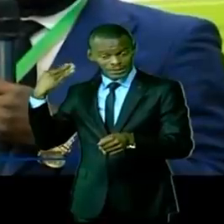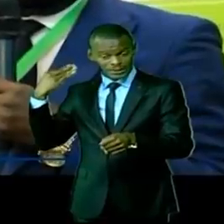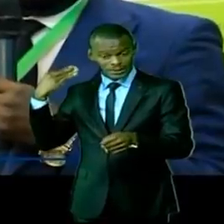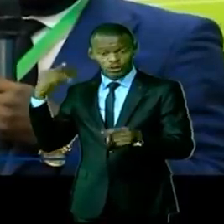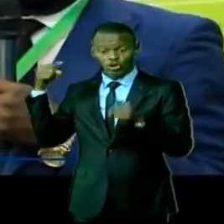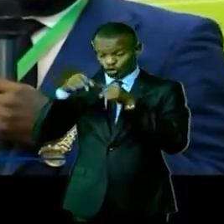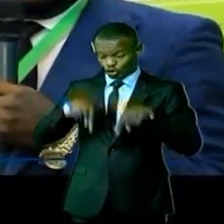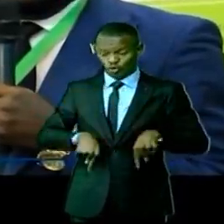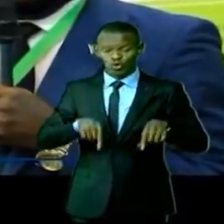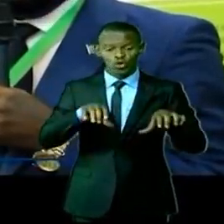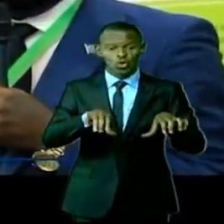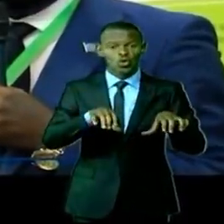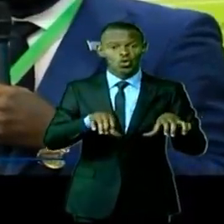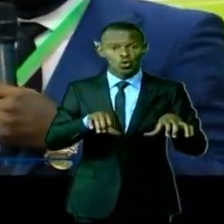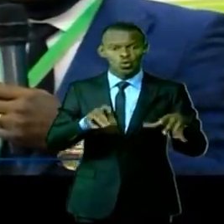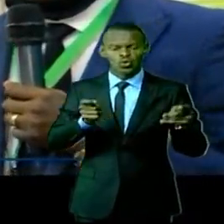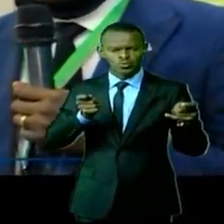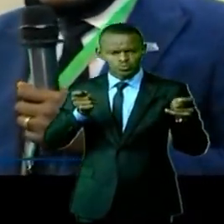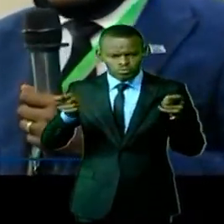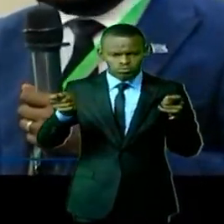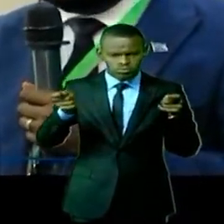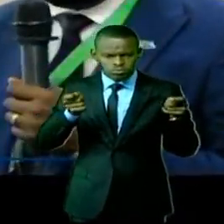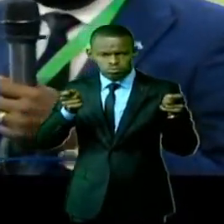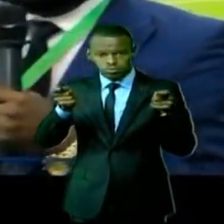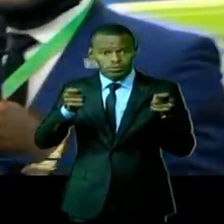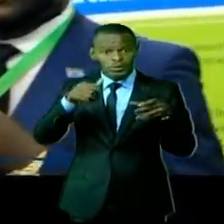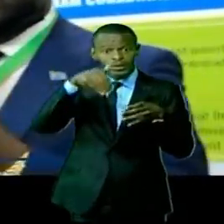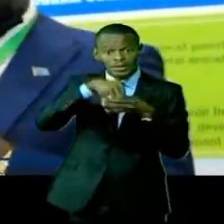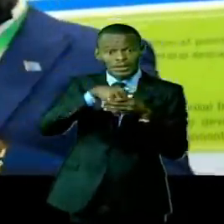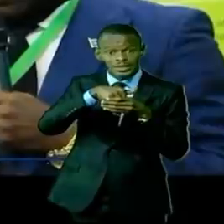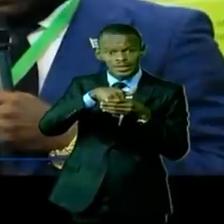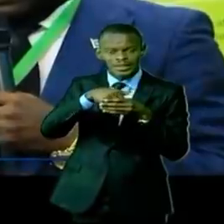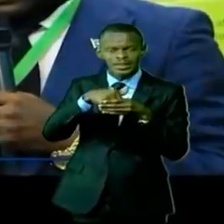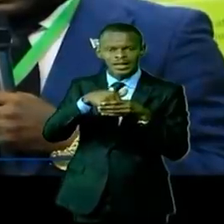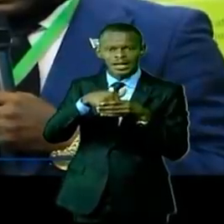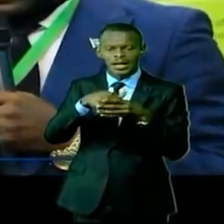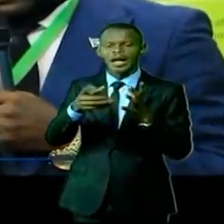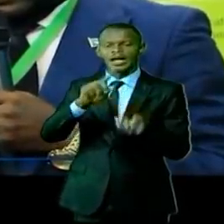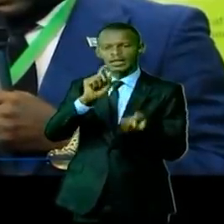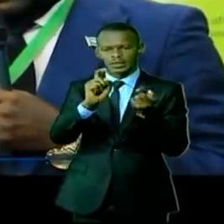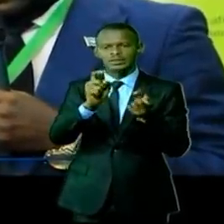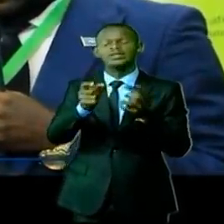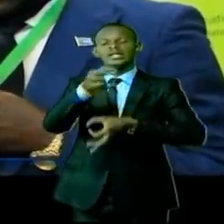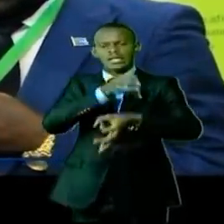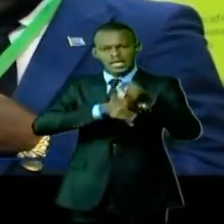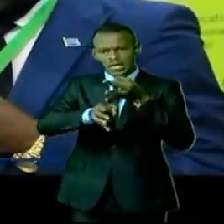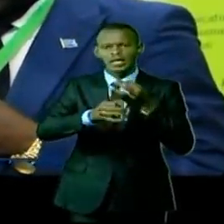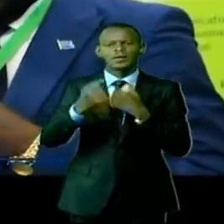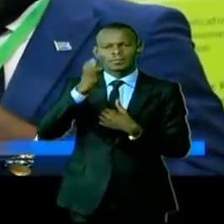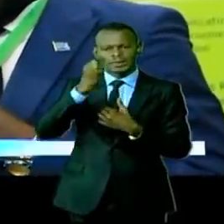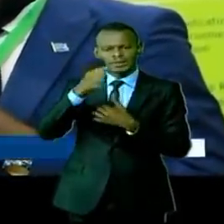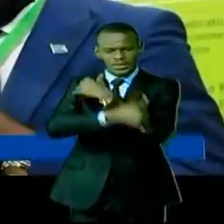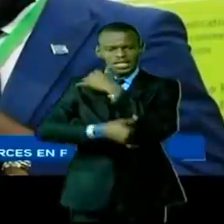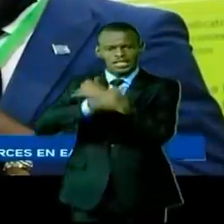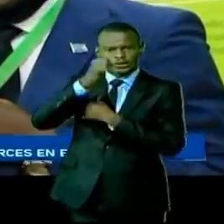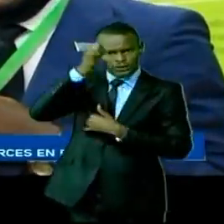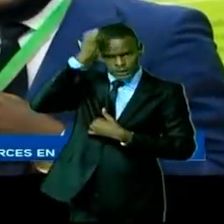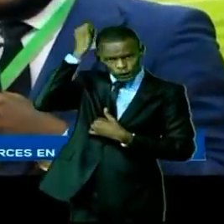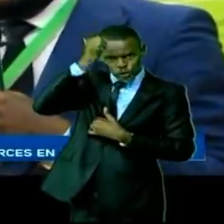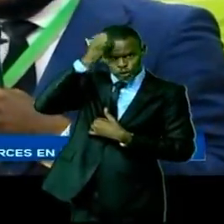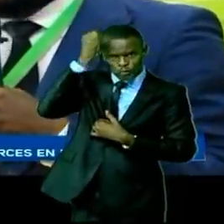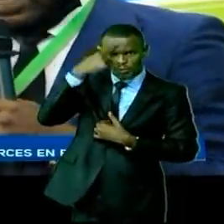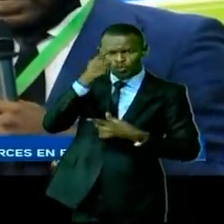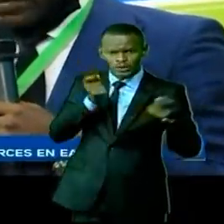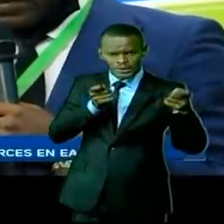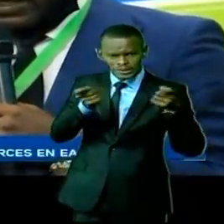avait succédé à l'Éthiopie, à ses postes. Pour soutenir les réalisations du projet de